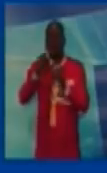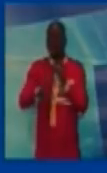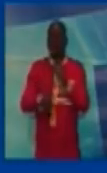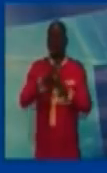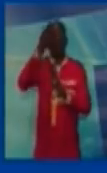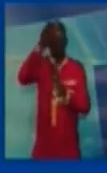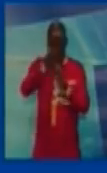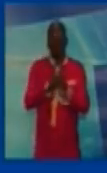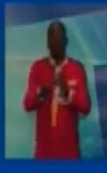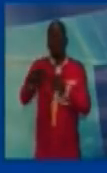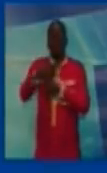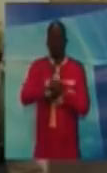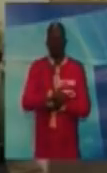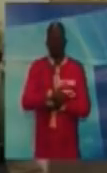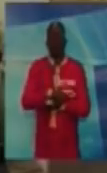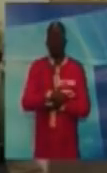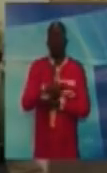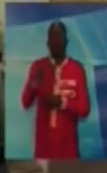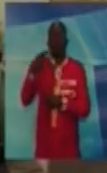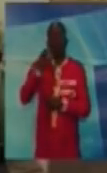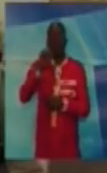développements dans cette région du Golfe.